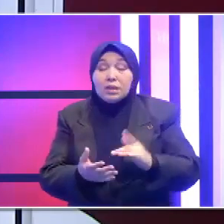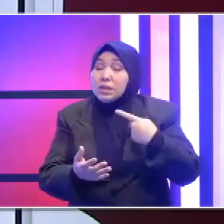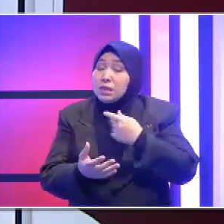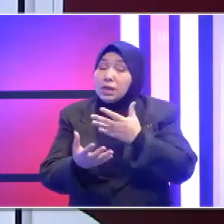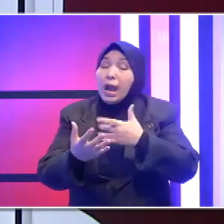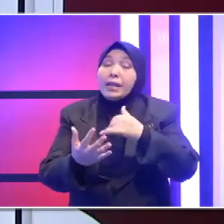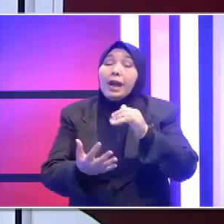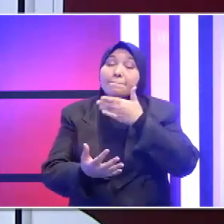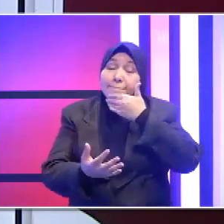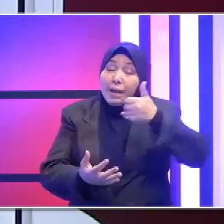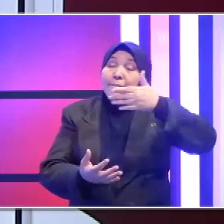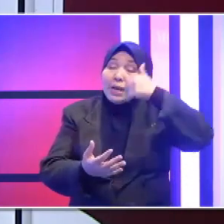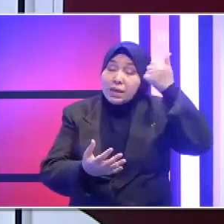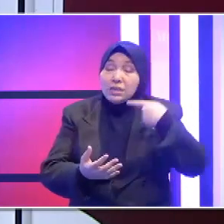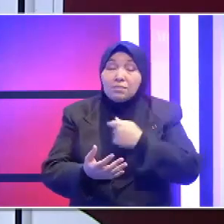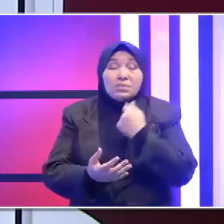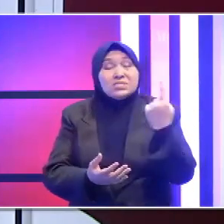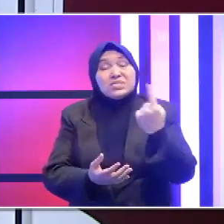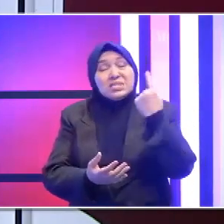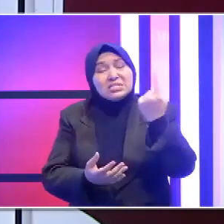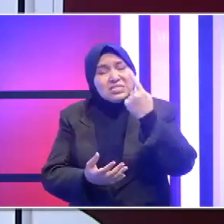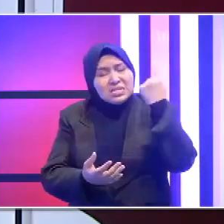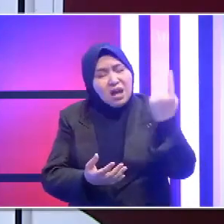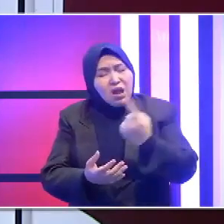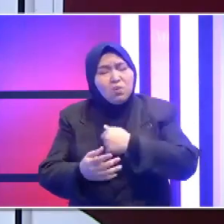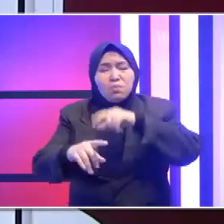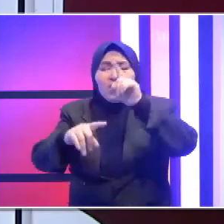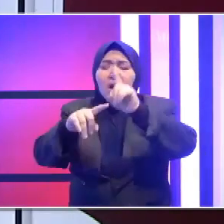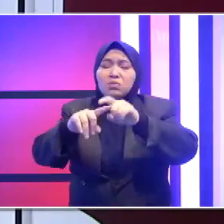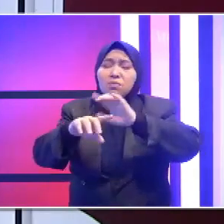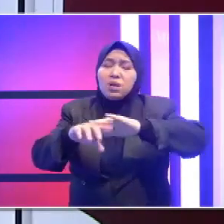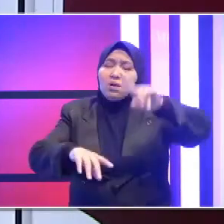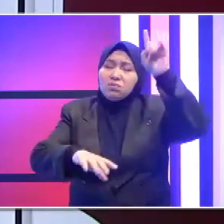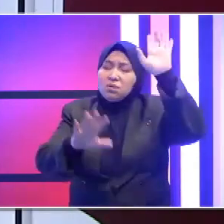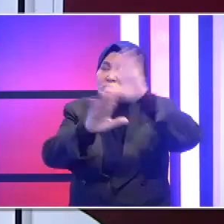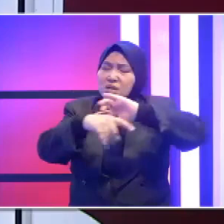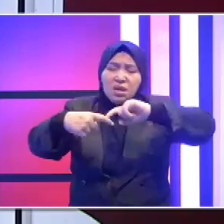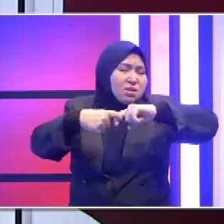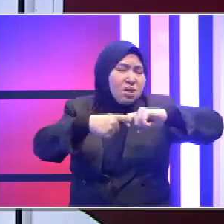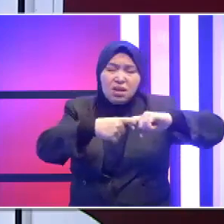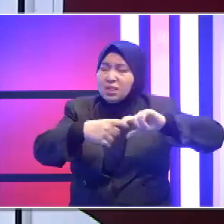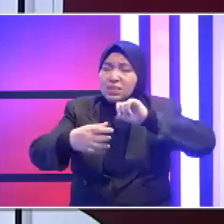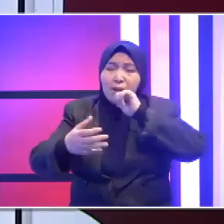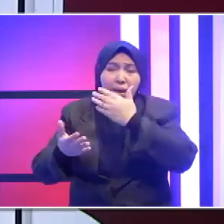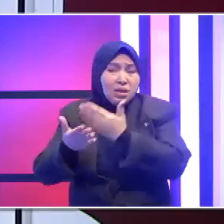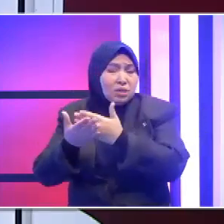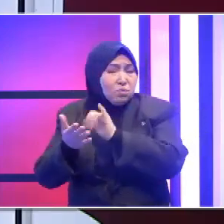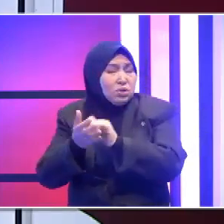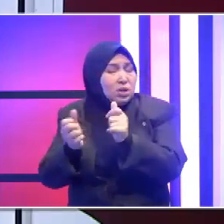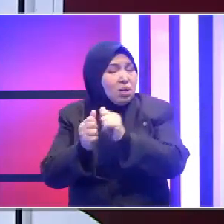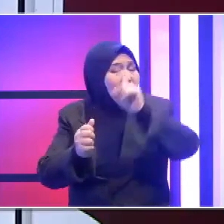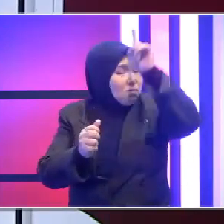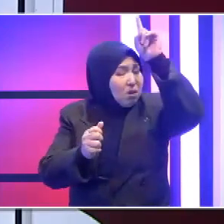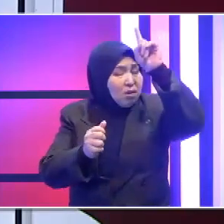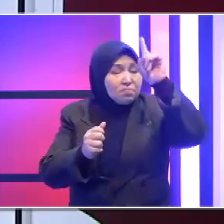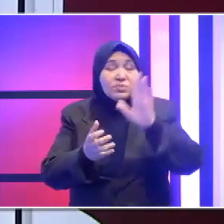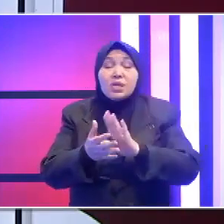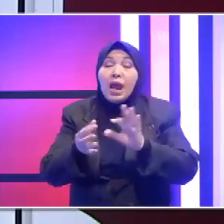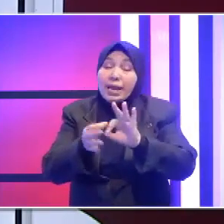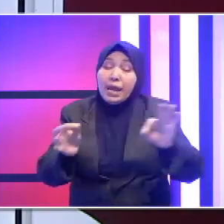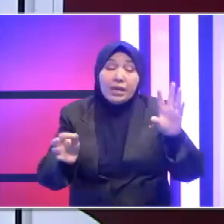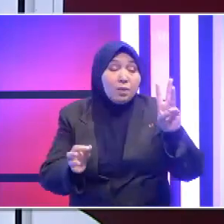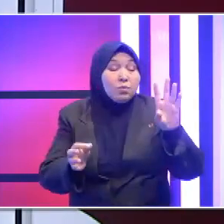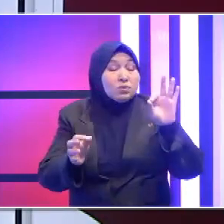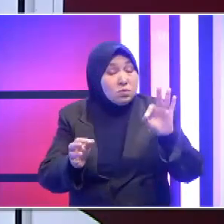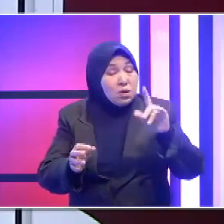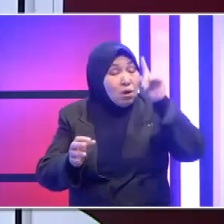kenal selalu ya bergantung pada Allah dan jangan kita kaitkan yang tak baik itu dengan Allah Subhana taala ayat 19 ini